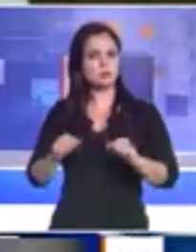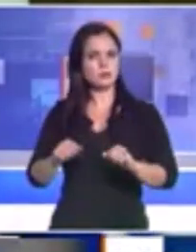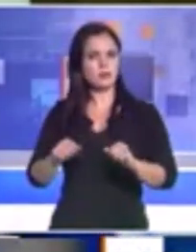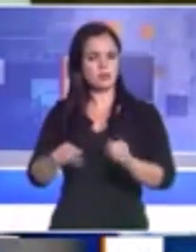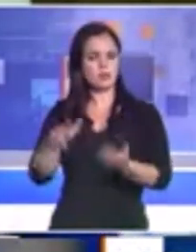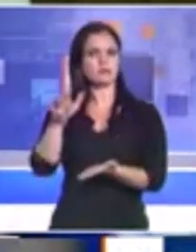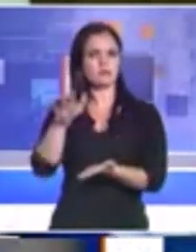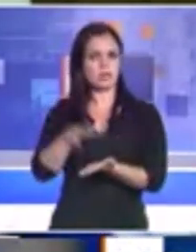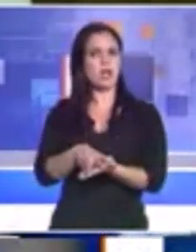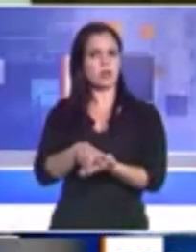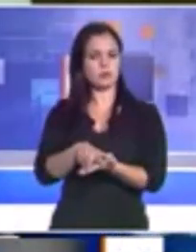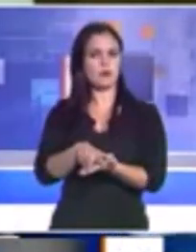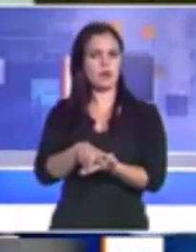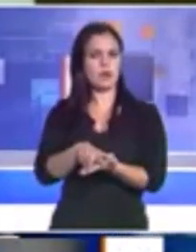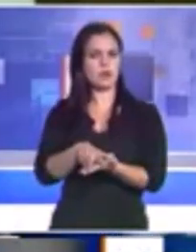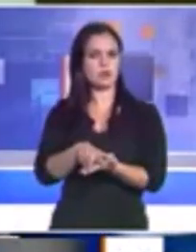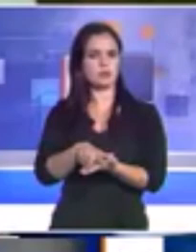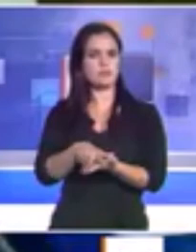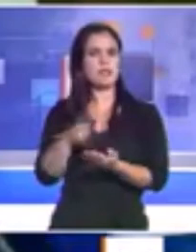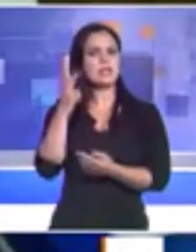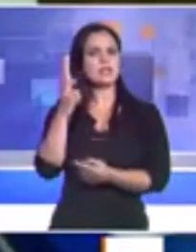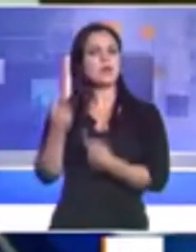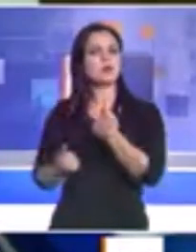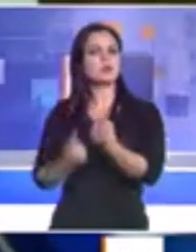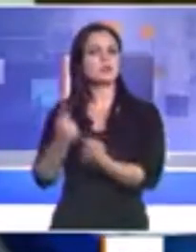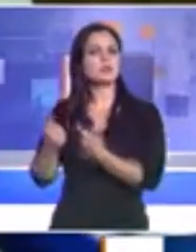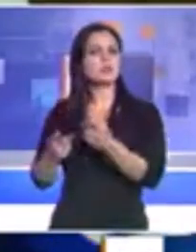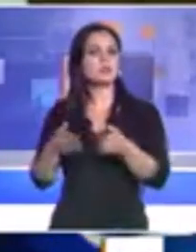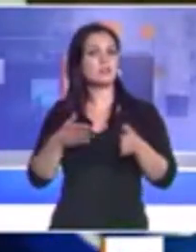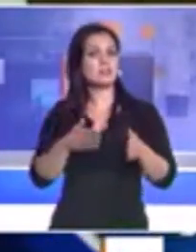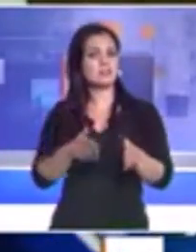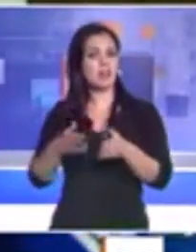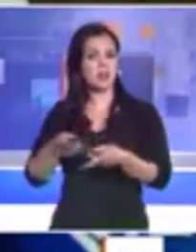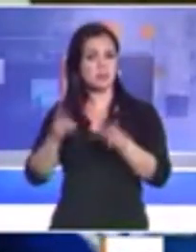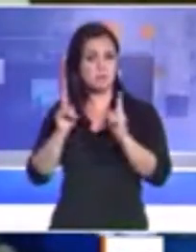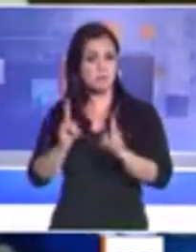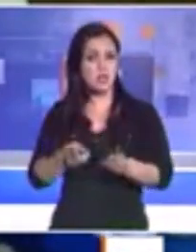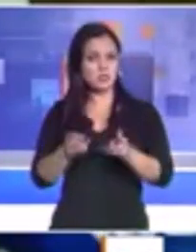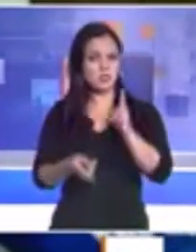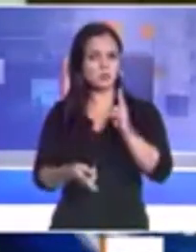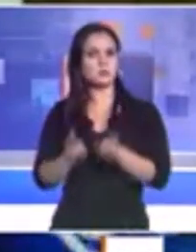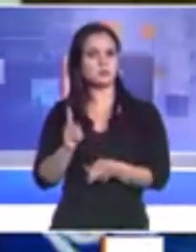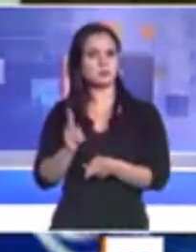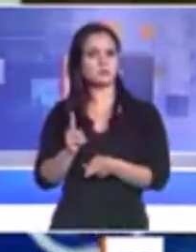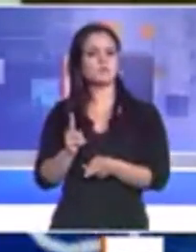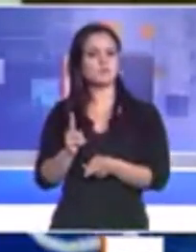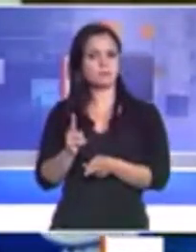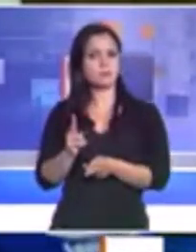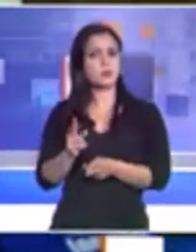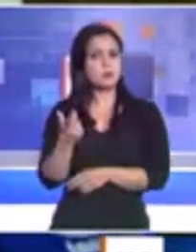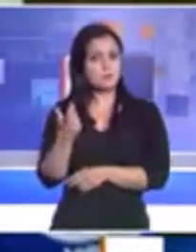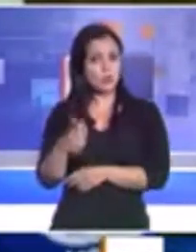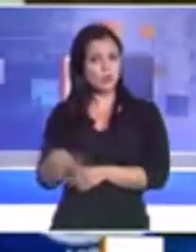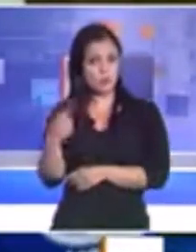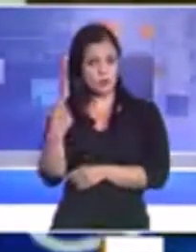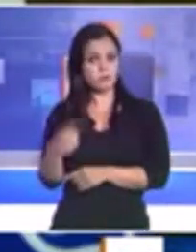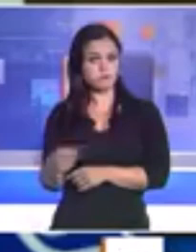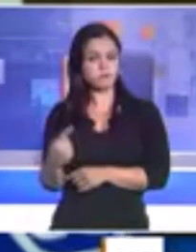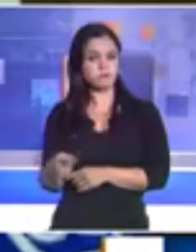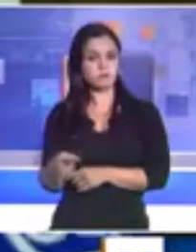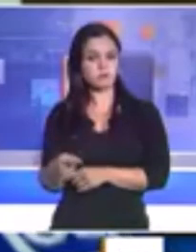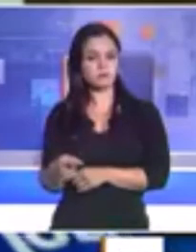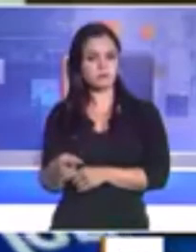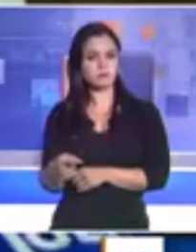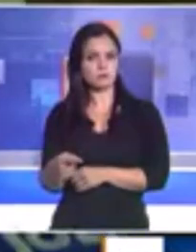della come dire Situazione delle strade Maggiore pericolosità e questo è il motivo per il quale ho ritenuto che essendo il